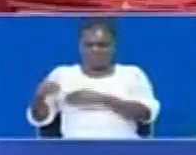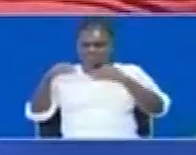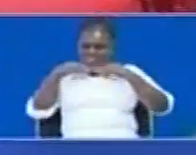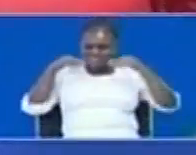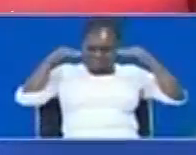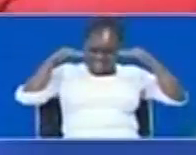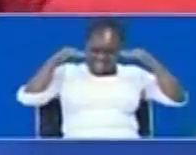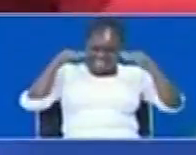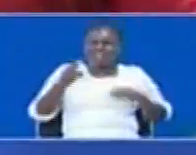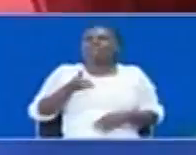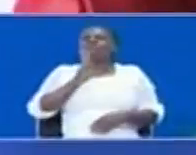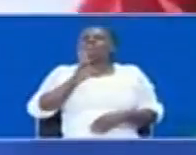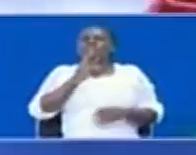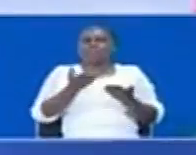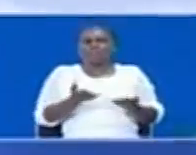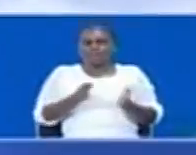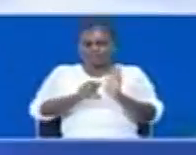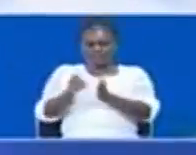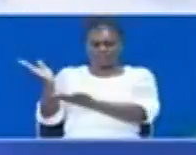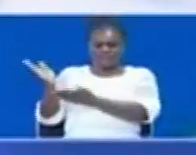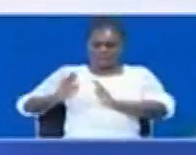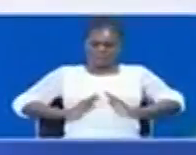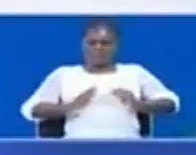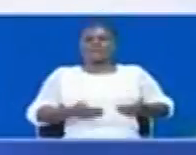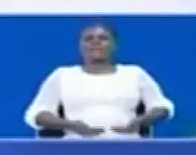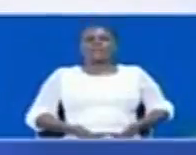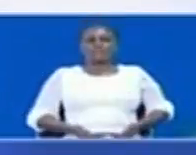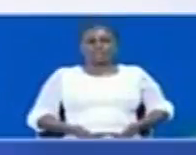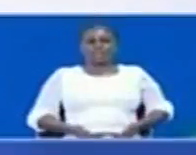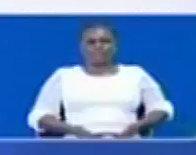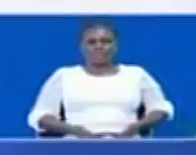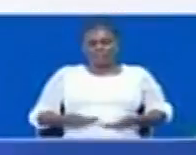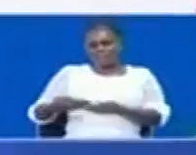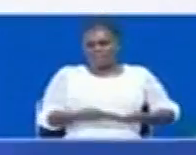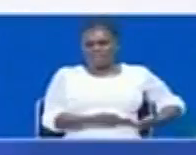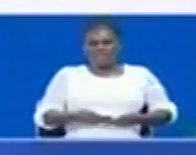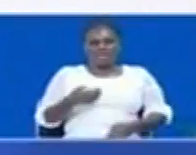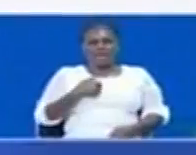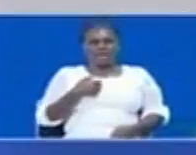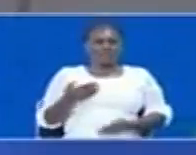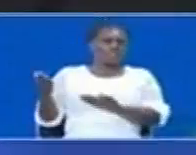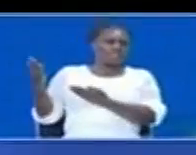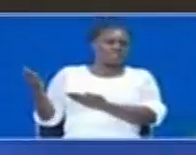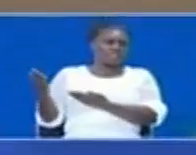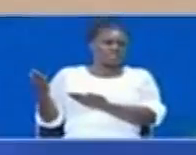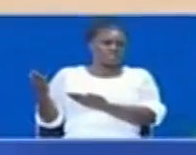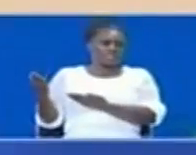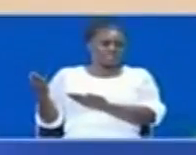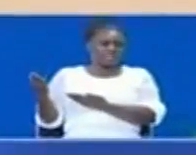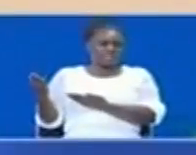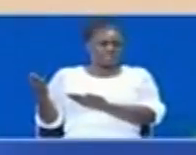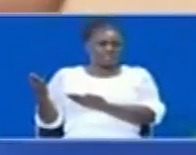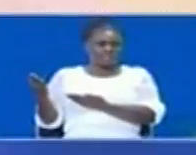kwa maji kufika. Mama huyu kwa mfano ni mjamzito na ana mtoto mchanga. Hii sio sturungi wala